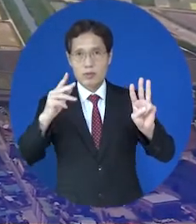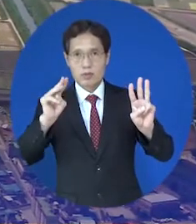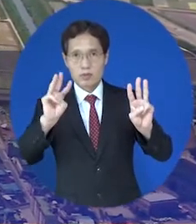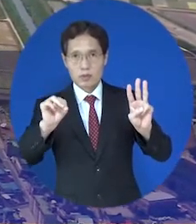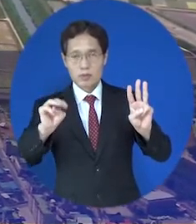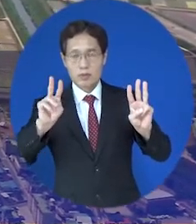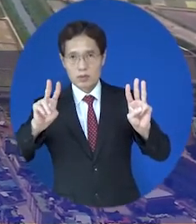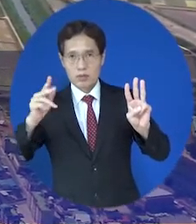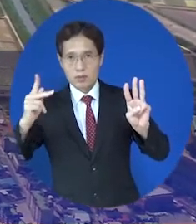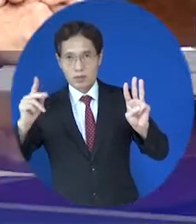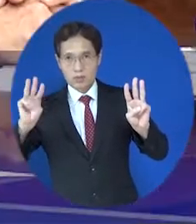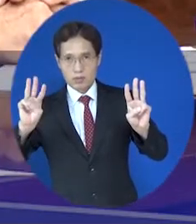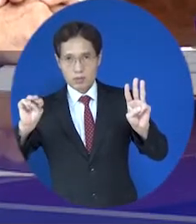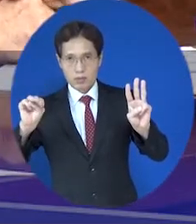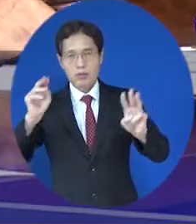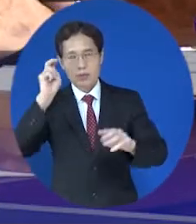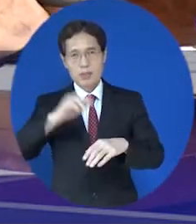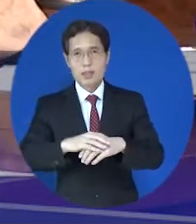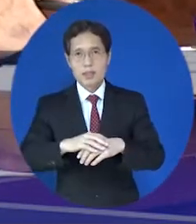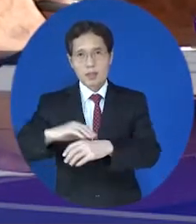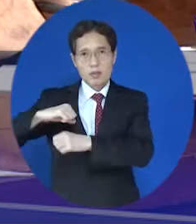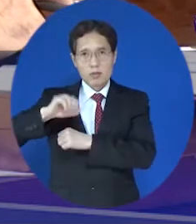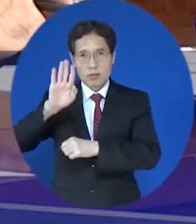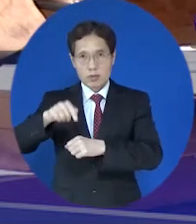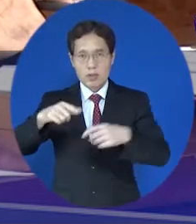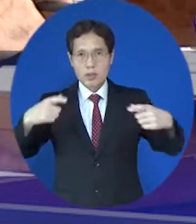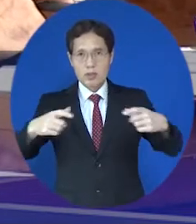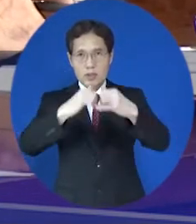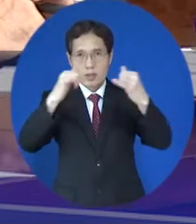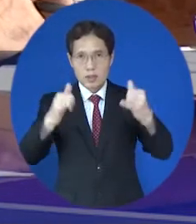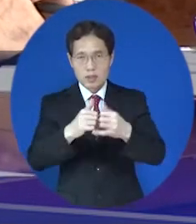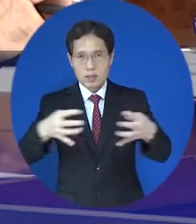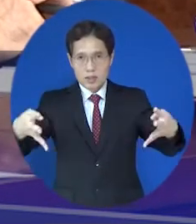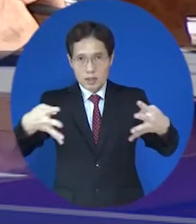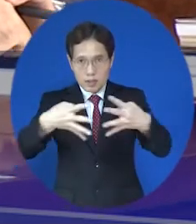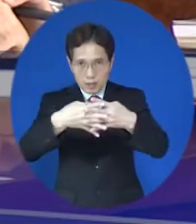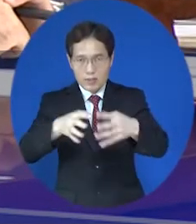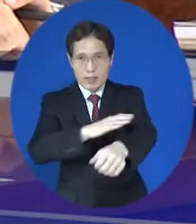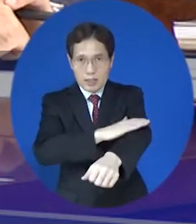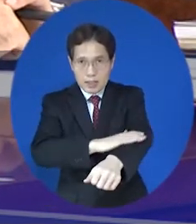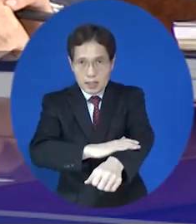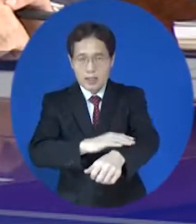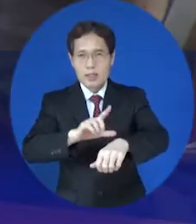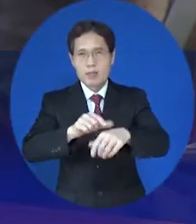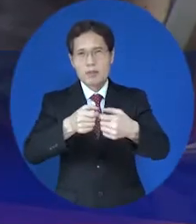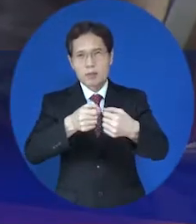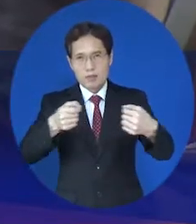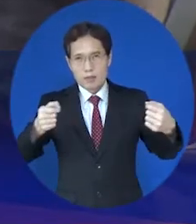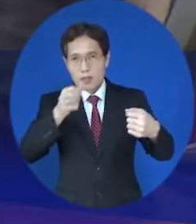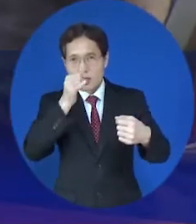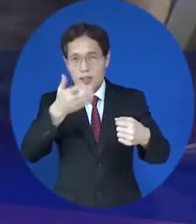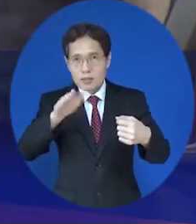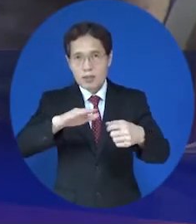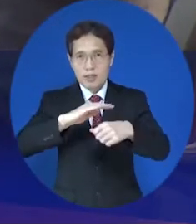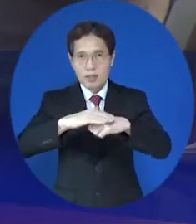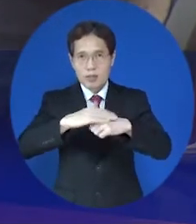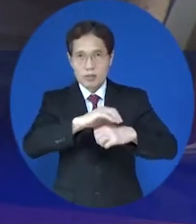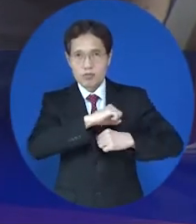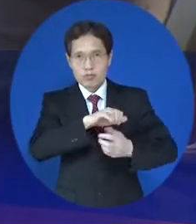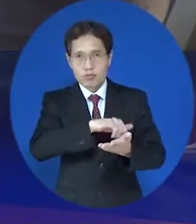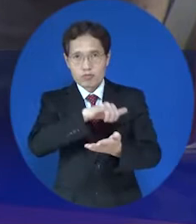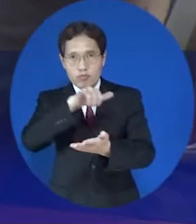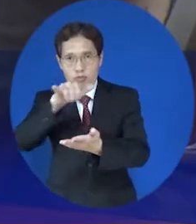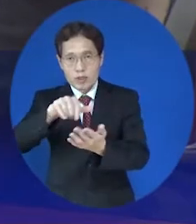km 로 예상됩니다 국방부는 지역 사회 간 합의 정신과 함께 한 긴 여정이었다 며 대구 궁 공항 이전 부지